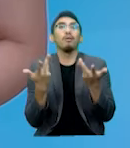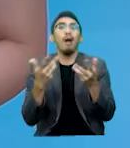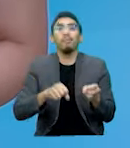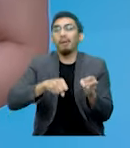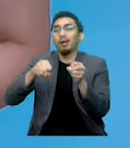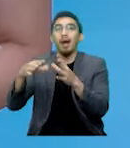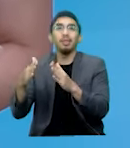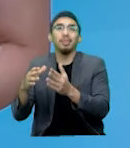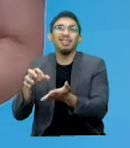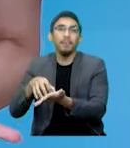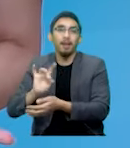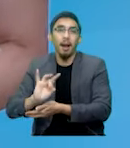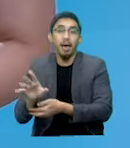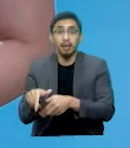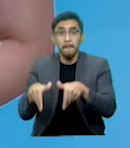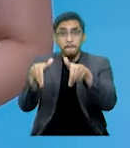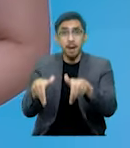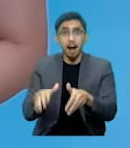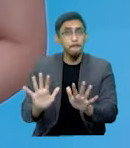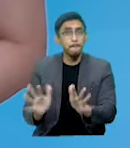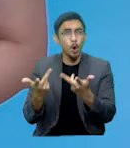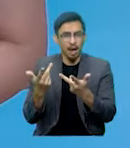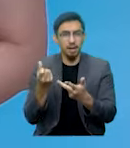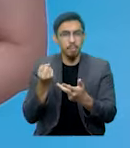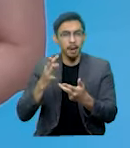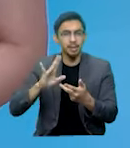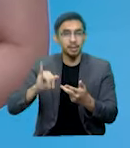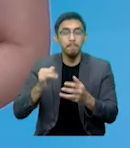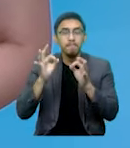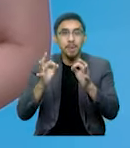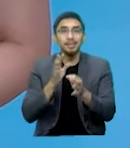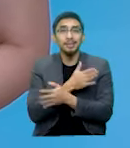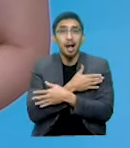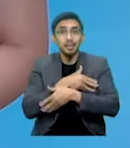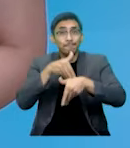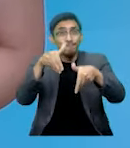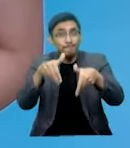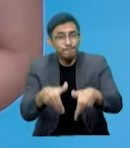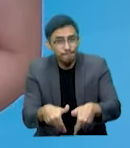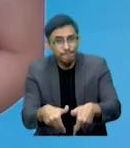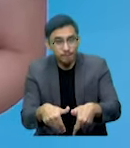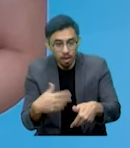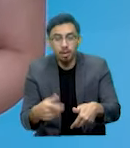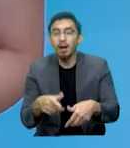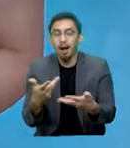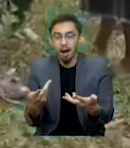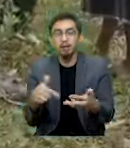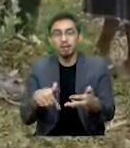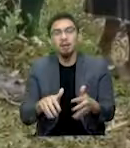lain. Makam dibongkar selang beberapa jam setelah jenazah dikebumikan dan memicu kegeraman warga.